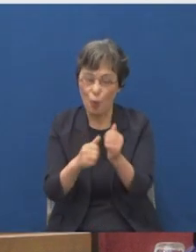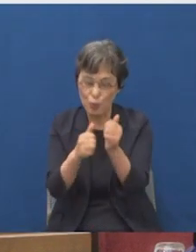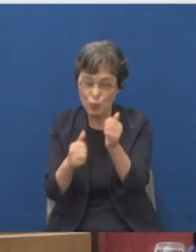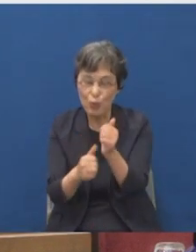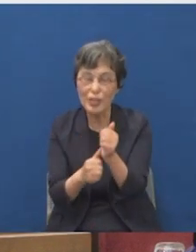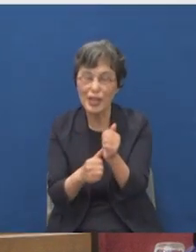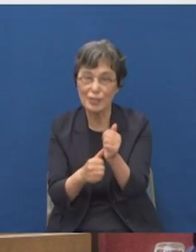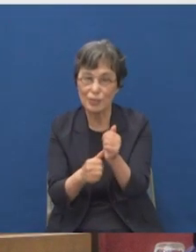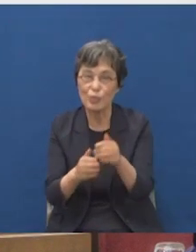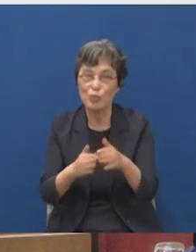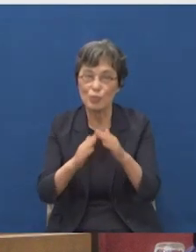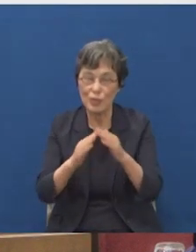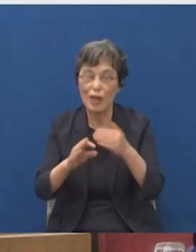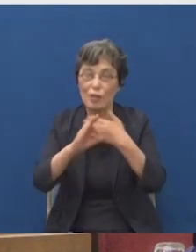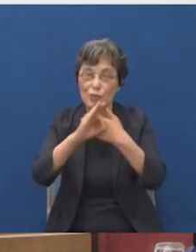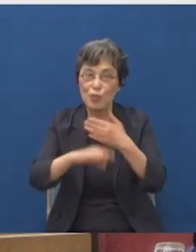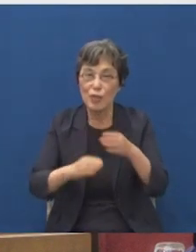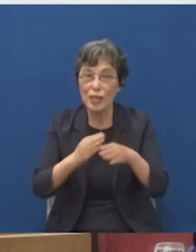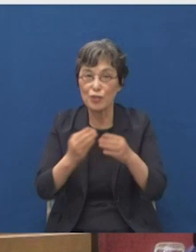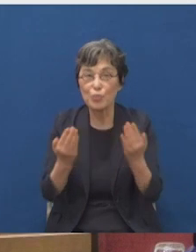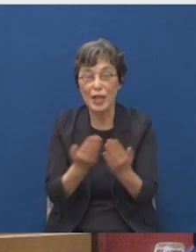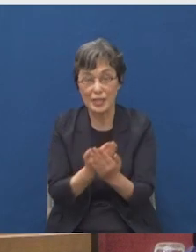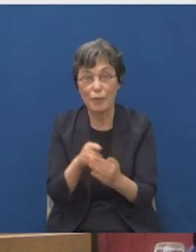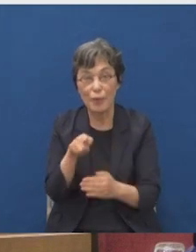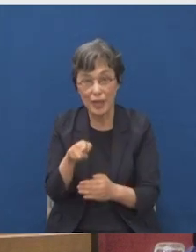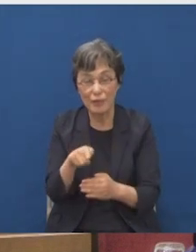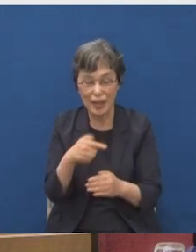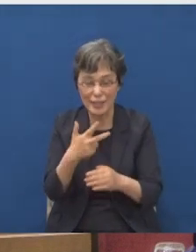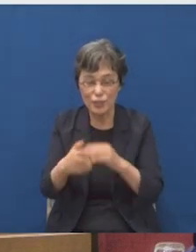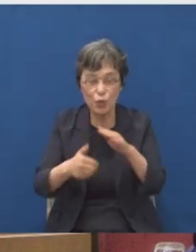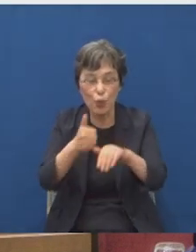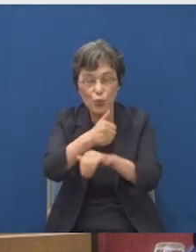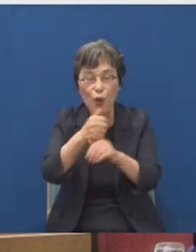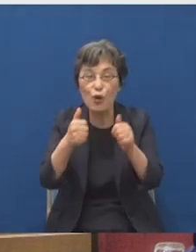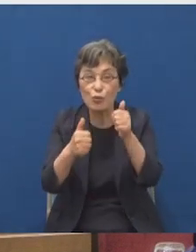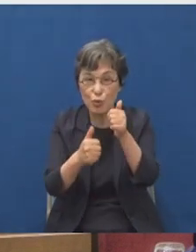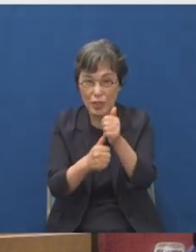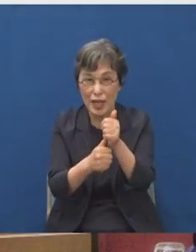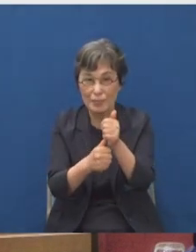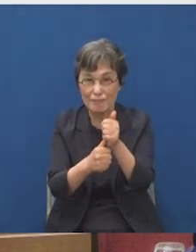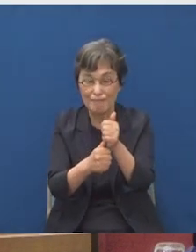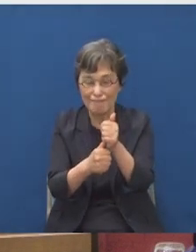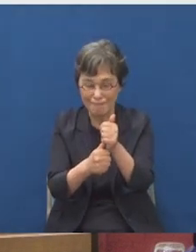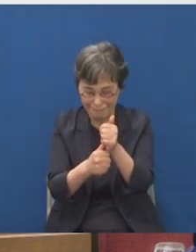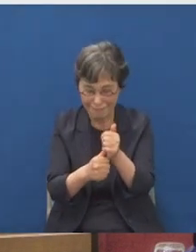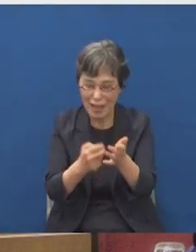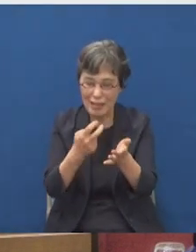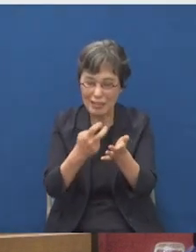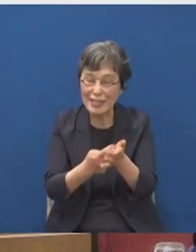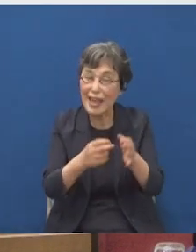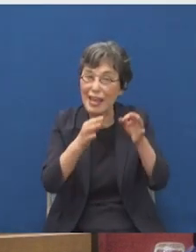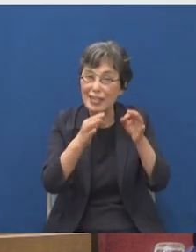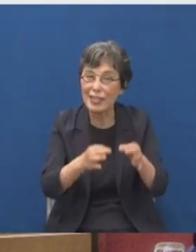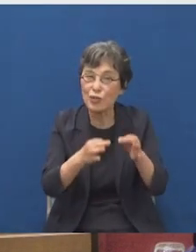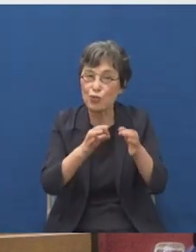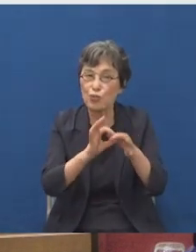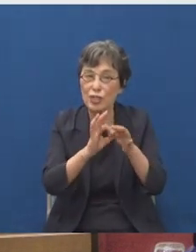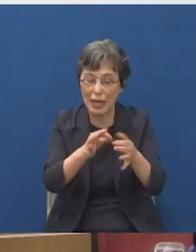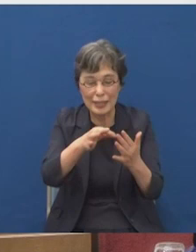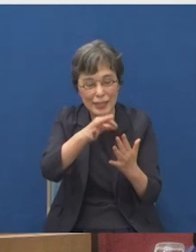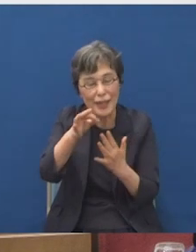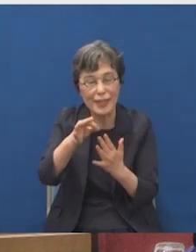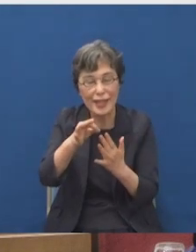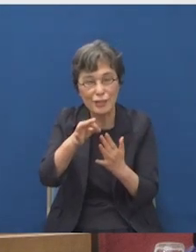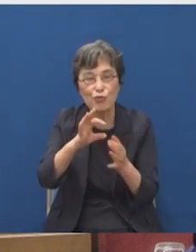の設置等に関する条例の一部改正は、市長の付属機関として指定金融機関の選定に関する事項